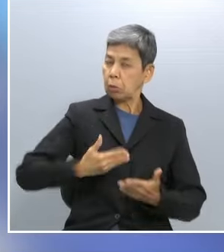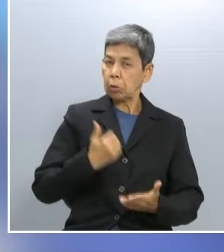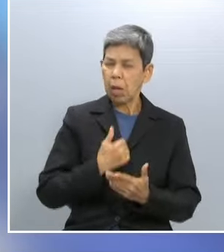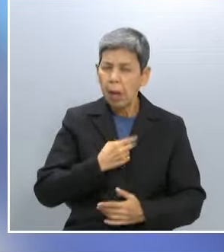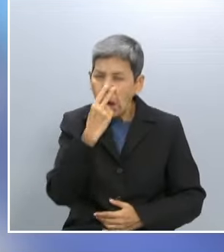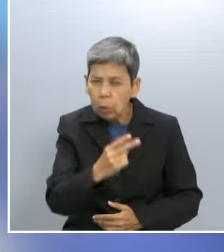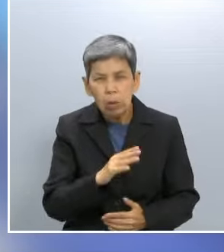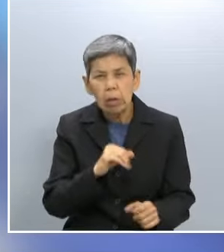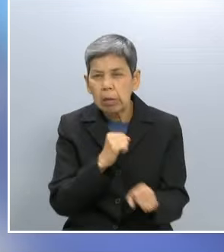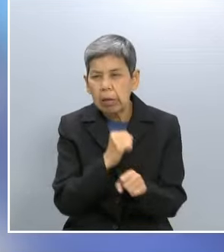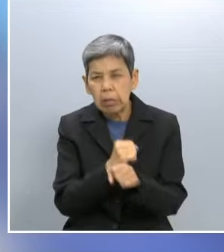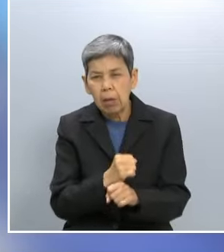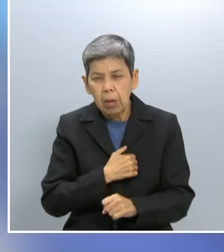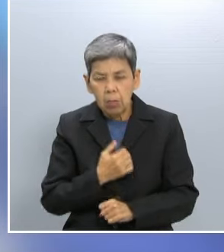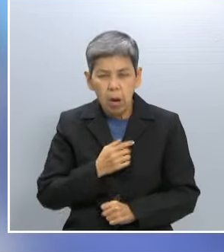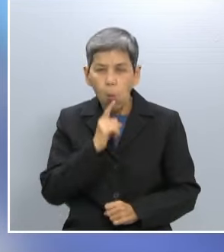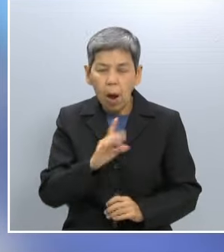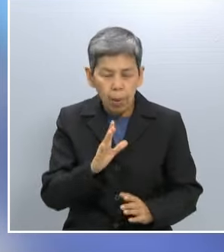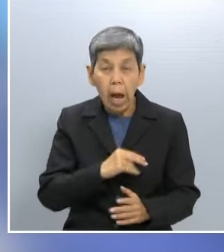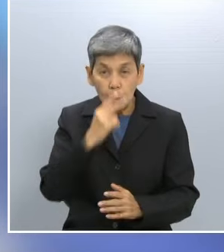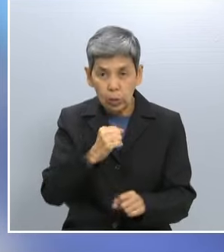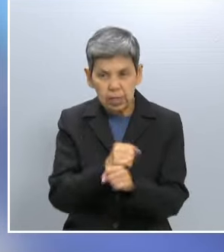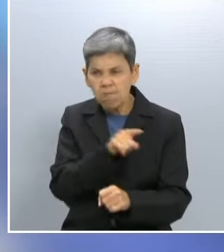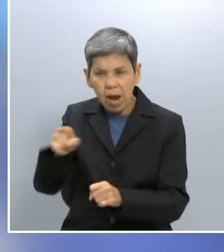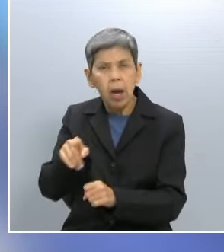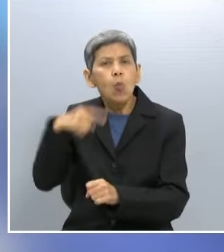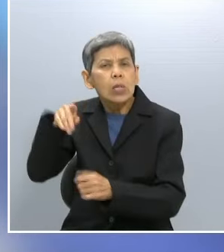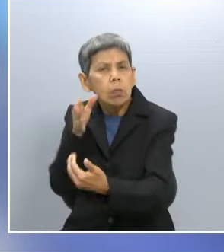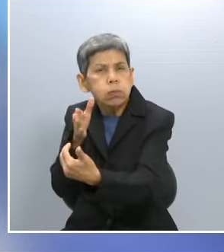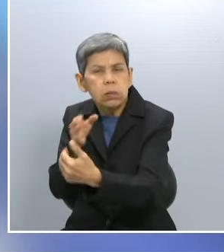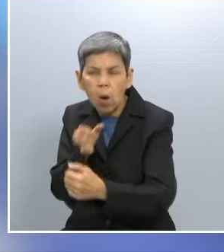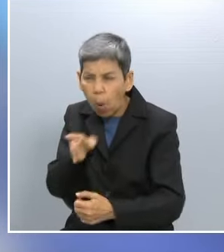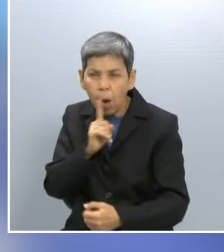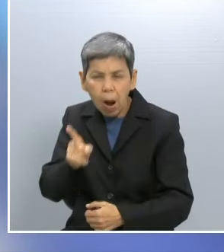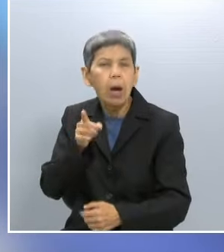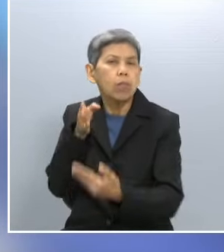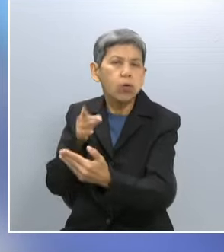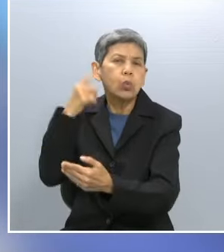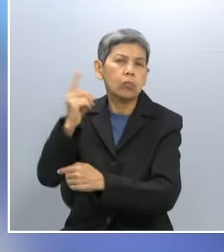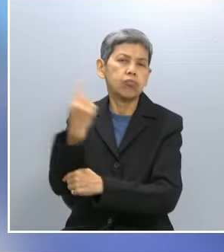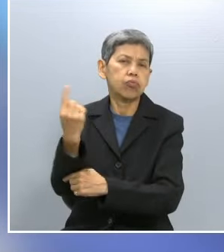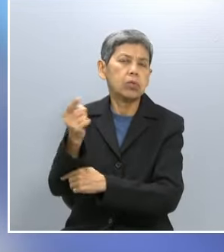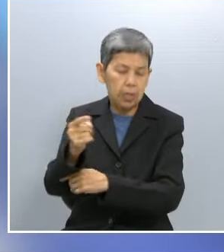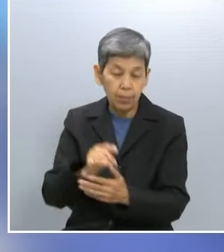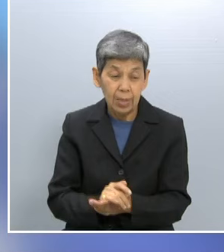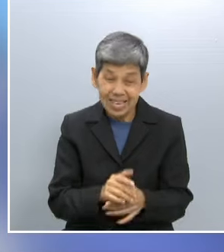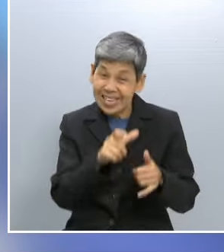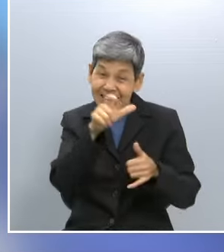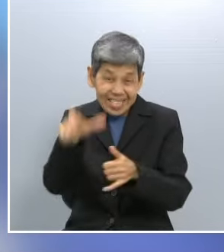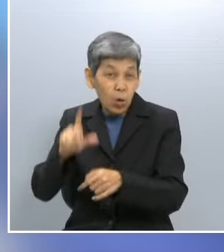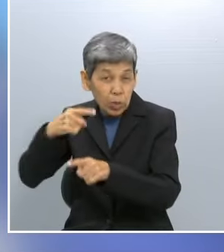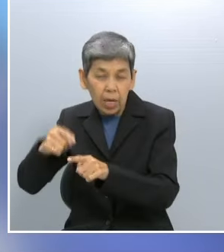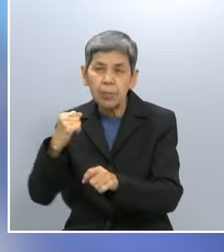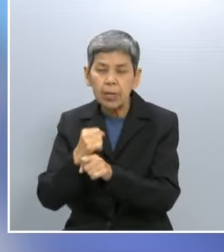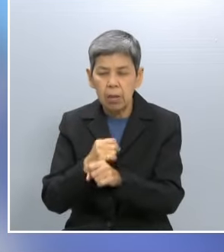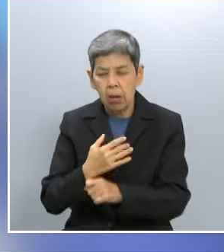รู้จะเป็นคนที่ไม่กล้าด่าใครนอกจากแฟนตัวเองจะทั้งด่าแล้วทั้งทำร้ายร่างกายส่วนนิสัยของนุ่นก็คือเป็นคน